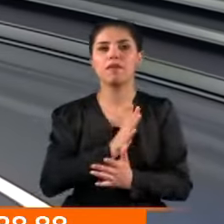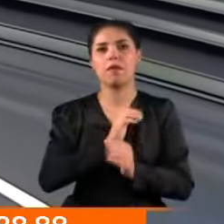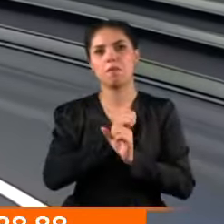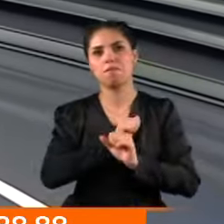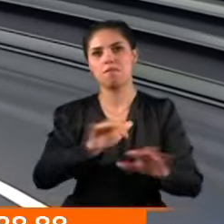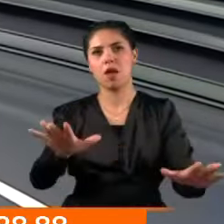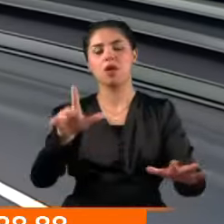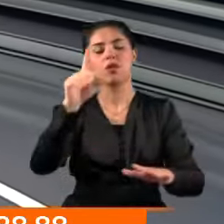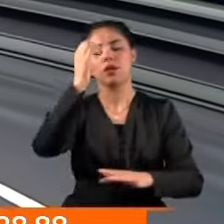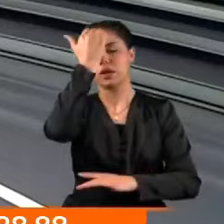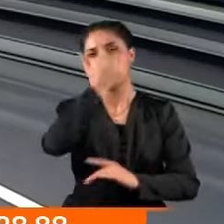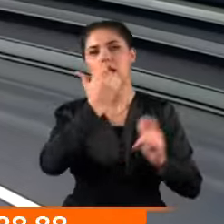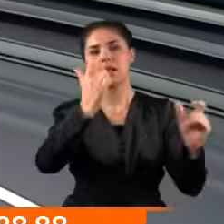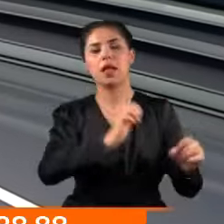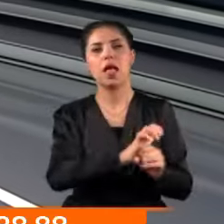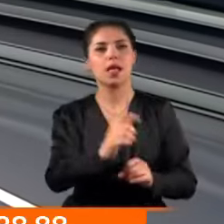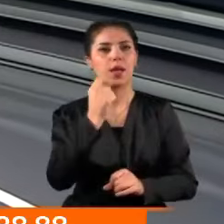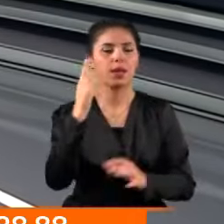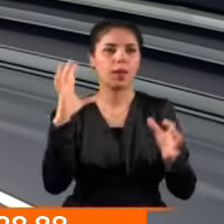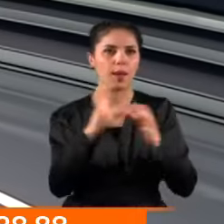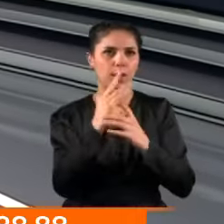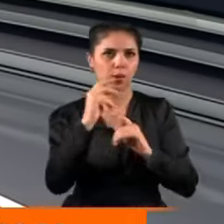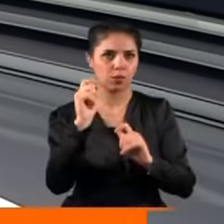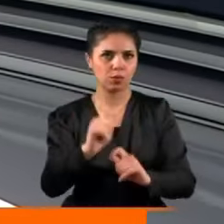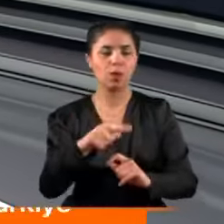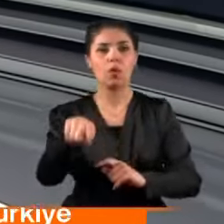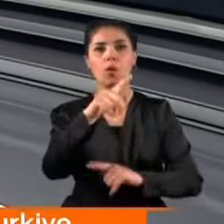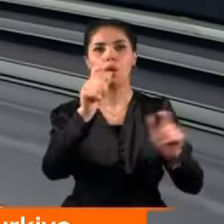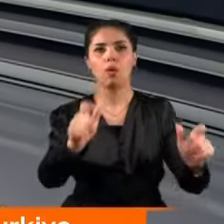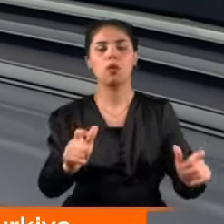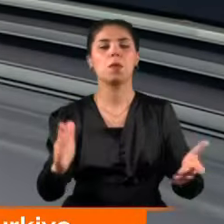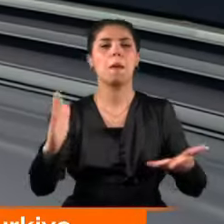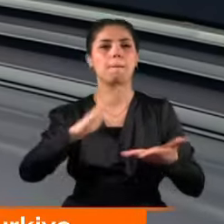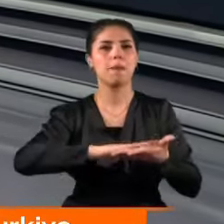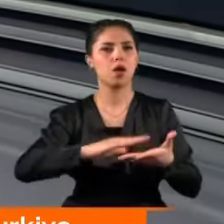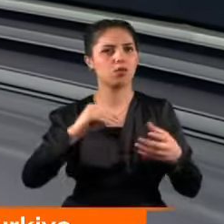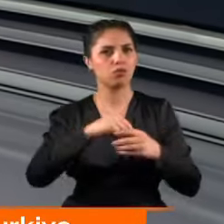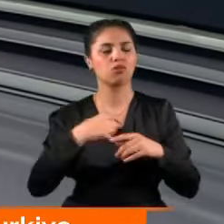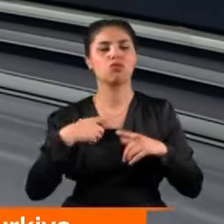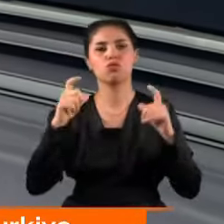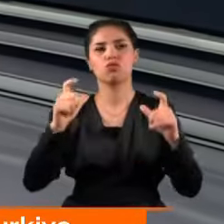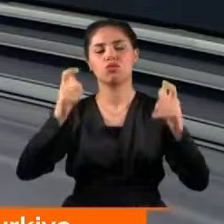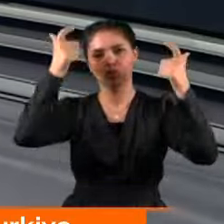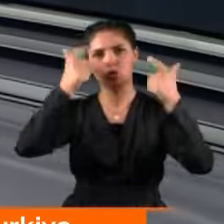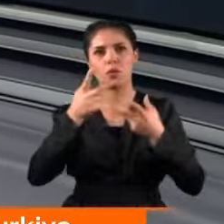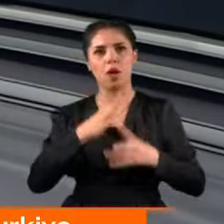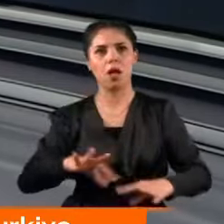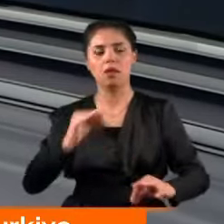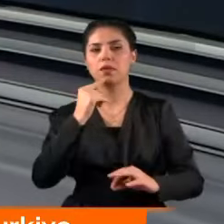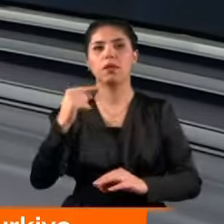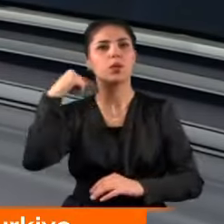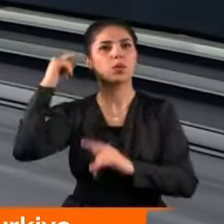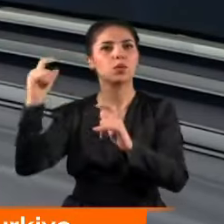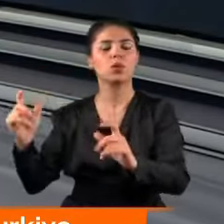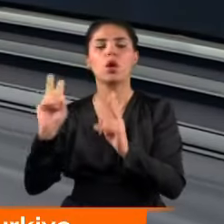şüphesiz Gazze'deki İsrail katliamı. Bölgede kalıcı barış için garantörlük yapmaya hazırız dedi Cumhurbaşkanı. Suriye ile normalleşme